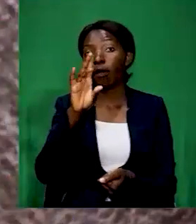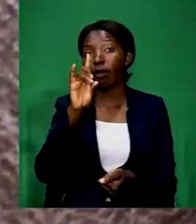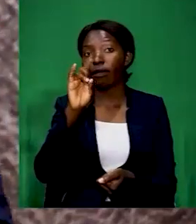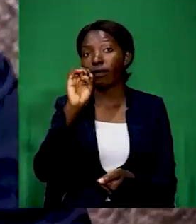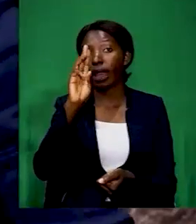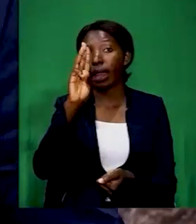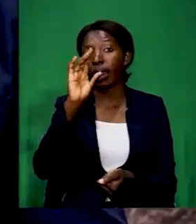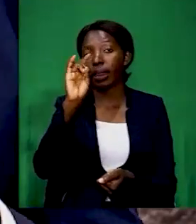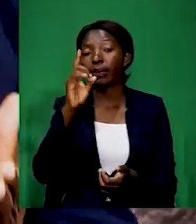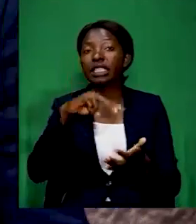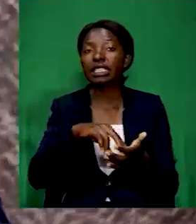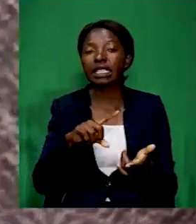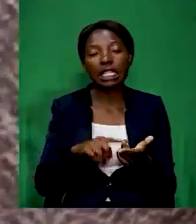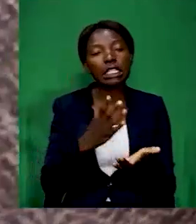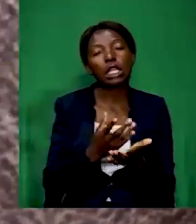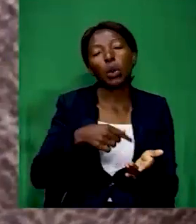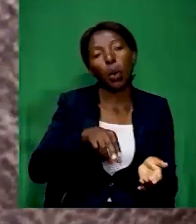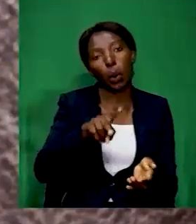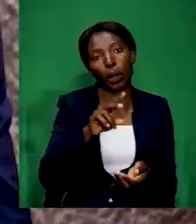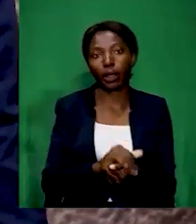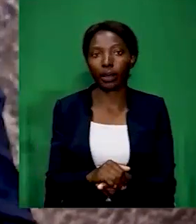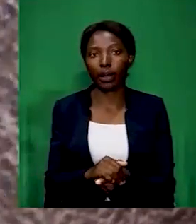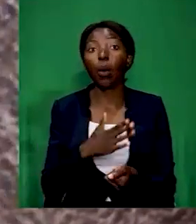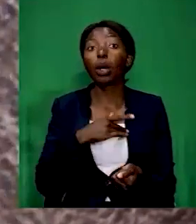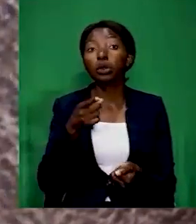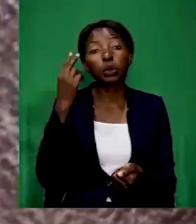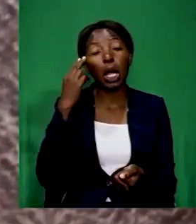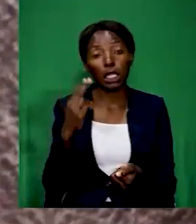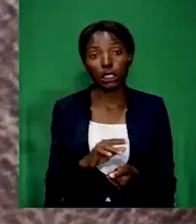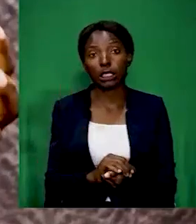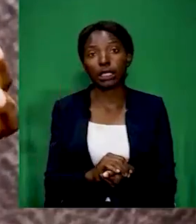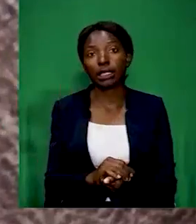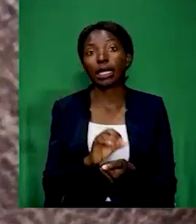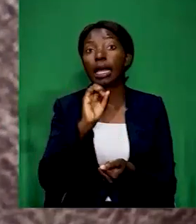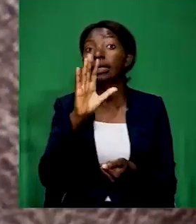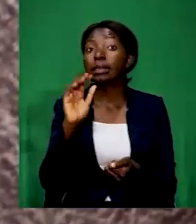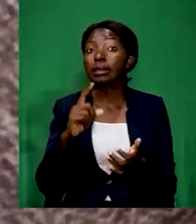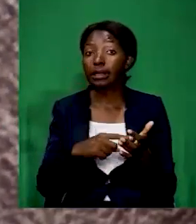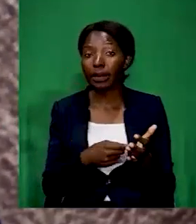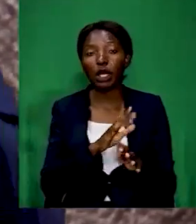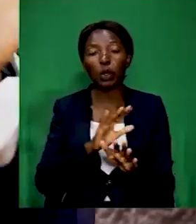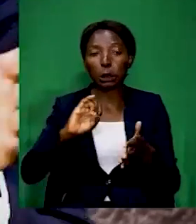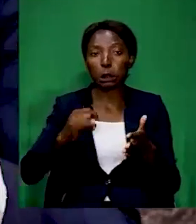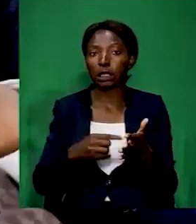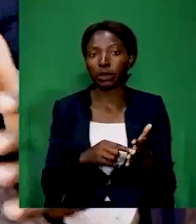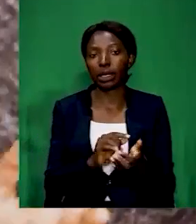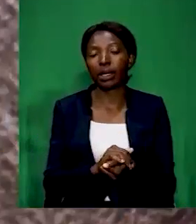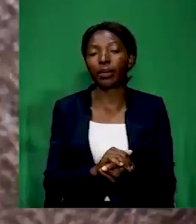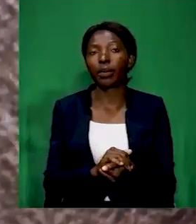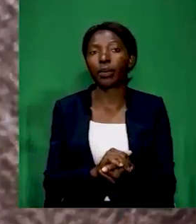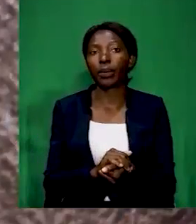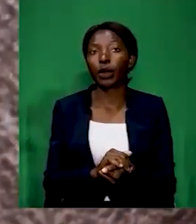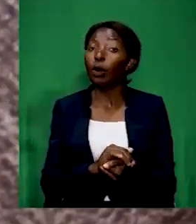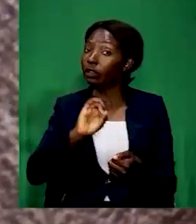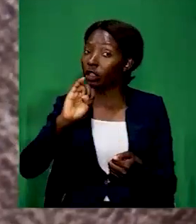anosimuka otanga kuenda. But ndoda kuti munzwisise kune Samaria haisi muJerusalem. Because muno Jerusalem muJudea